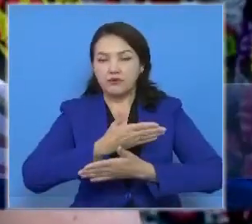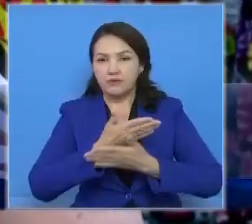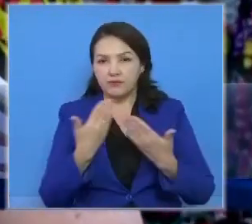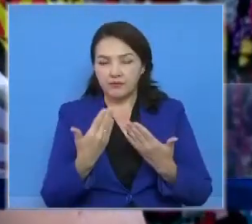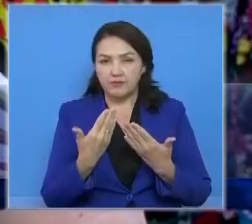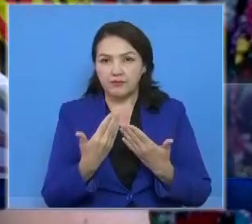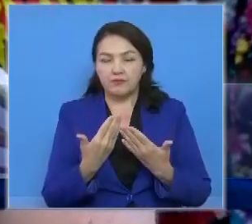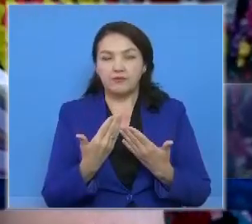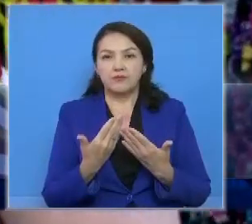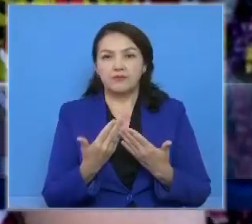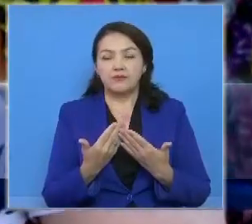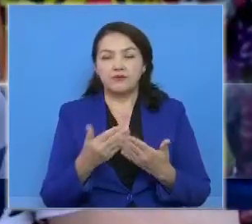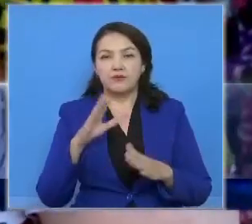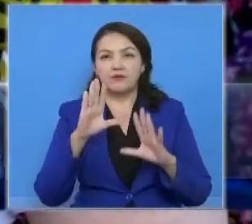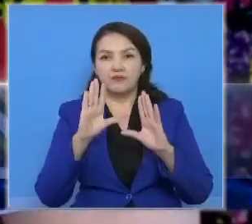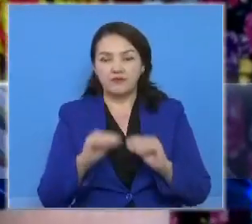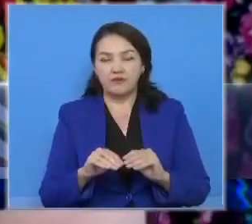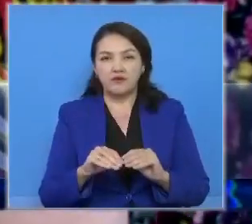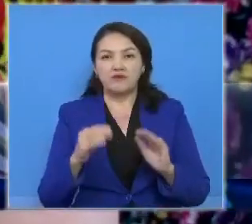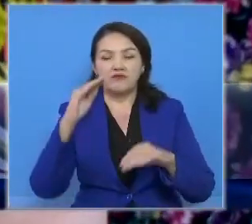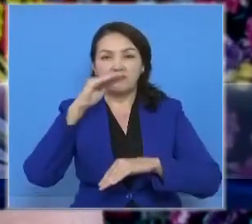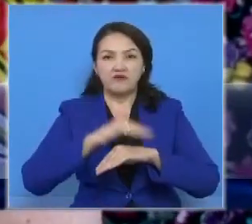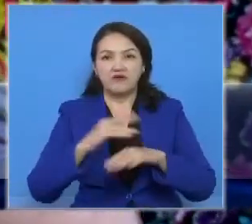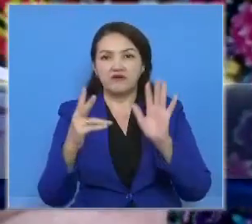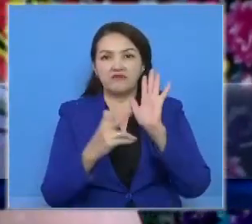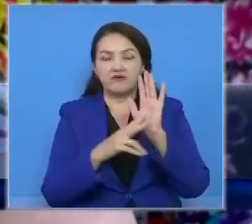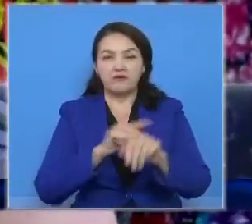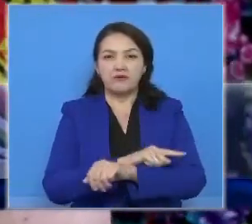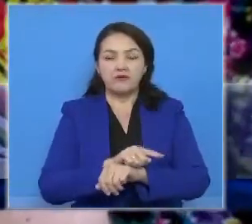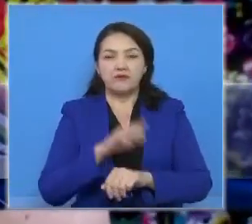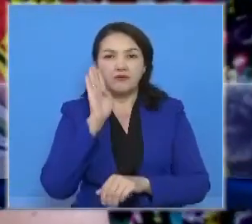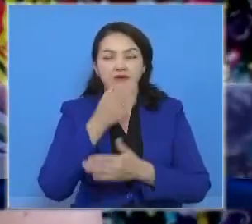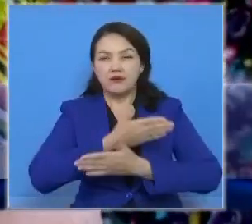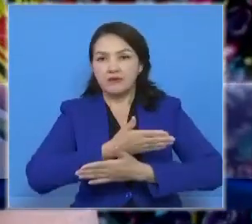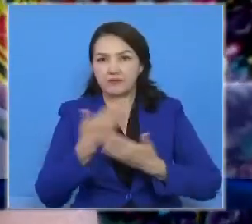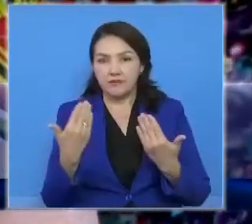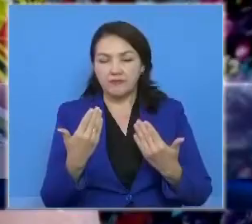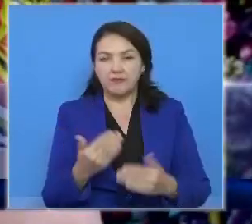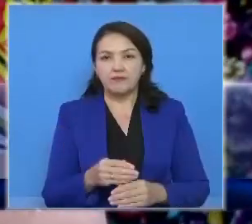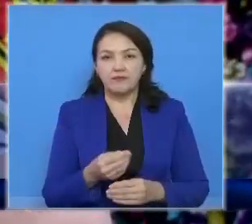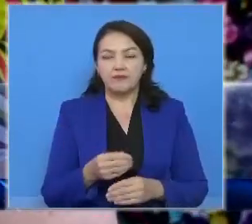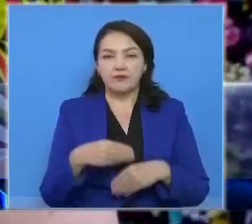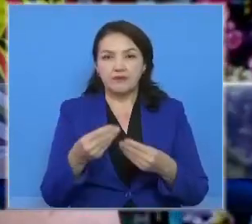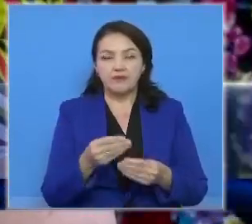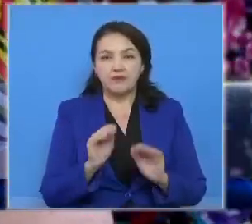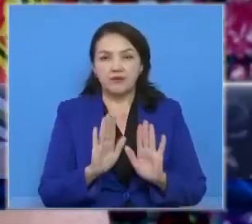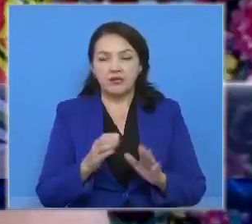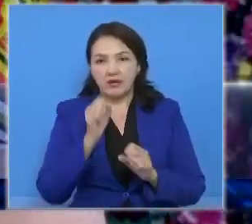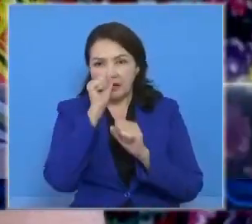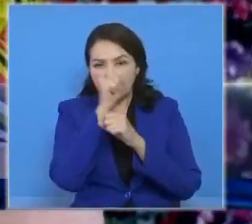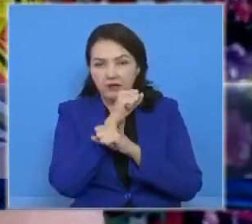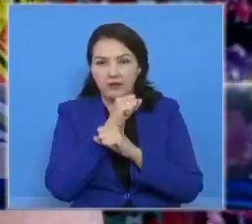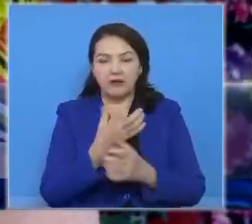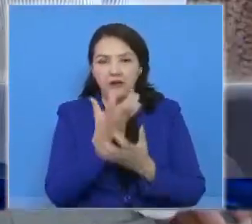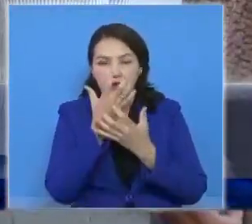11 часов ночи, они выключают вечером в 8 часов. Все, воды нет. Сейчас вот как-то воду дали, только дали холодной. Горячей